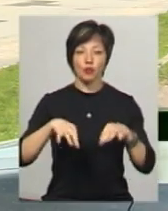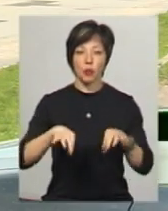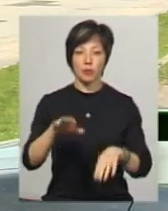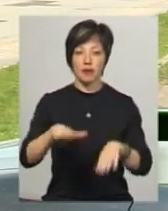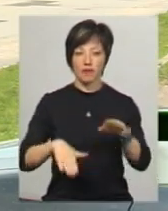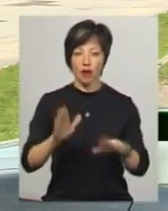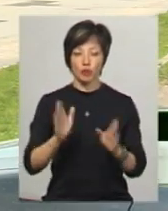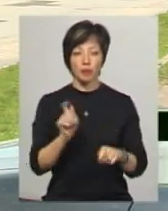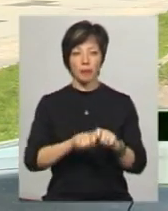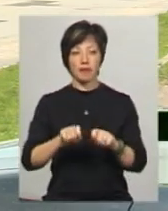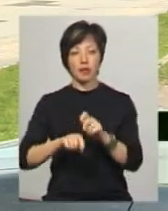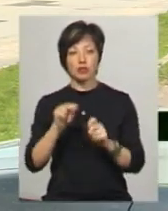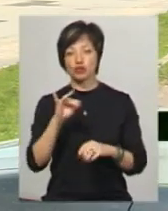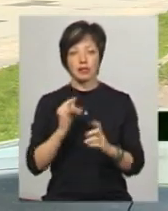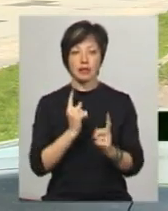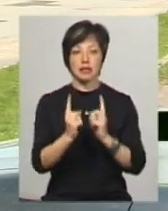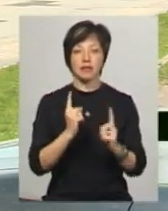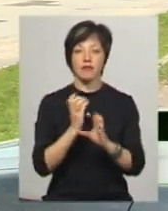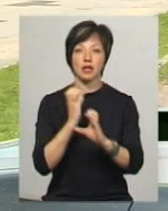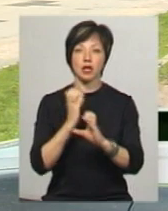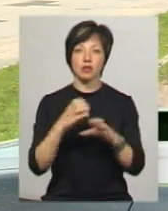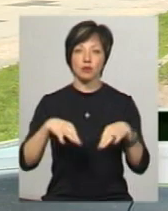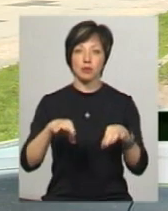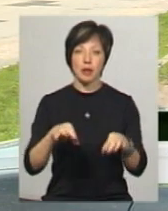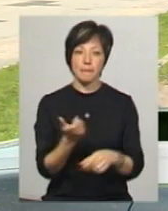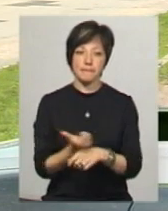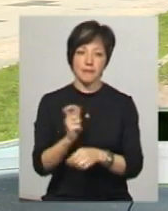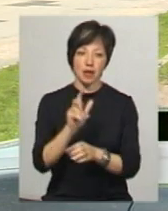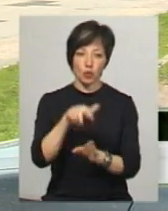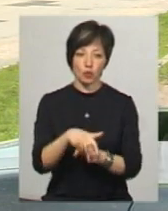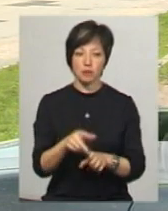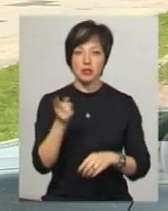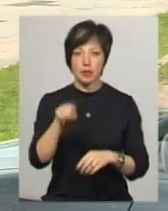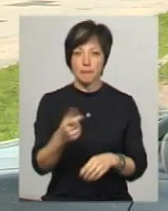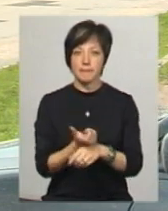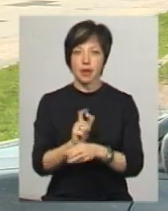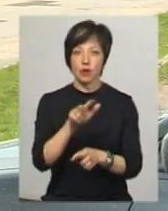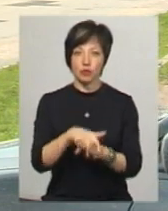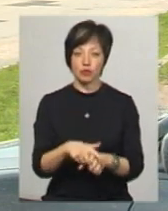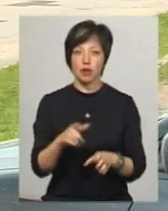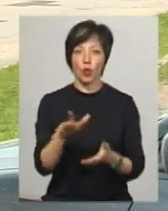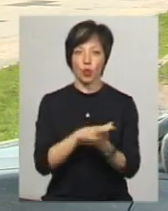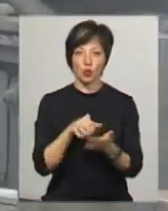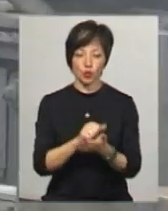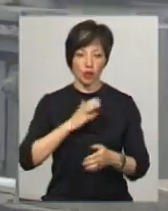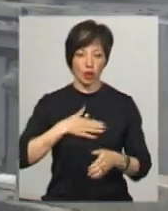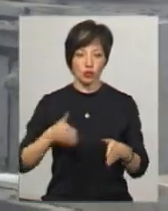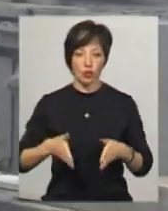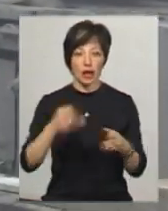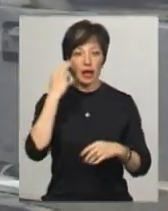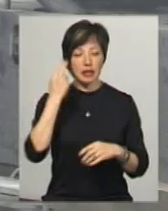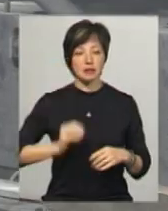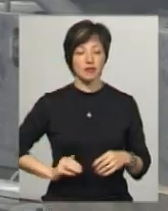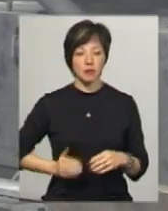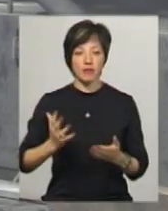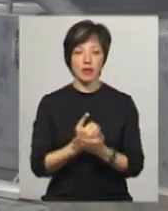будуть перевіряти, чи не їздять вантажні автомобілі з перегрузами, бо саме перегрузи найбільше і руйнують нашу дорогу. Китайський